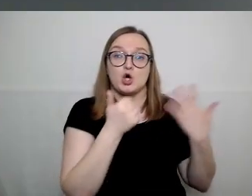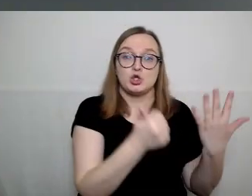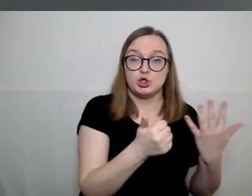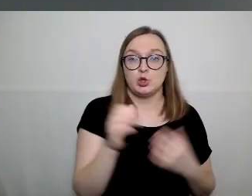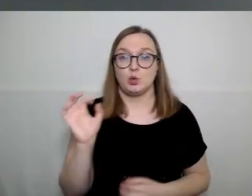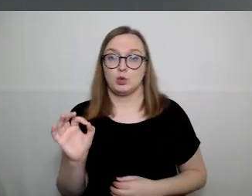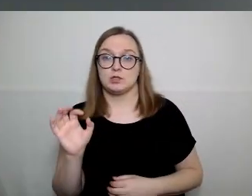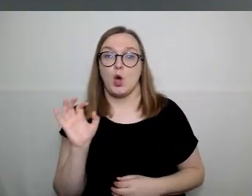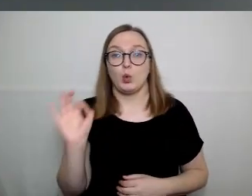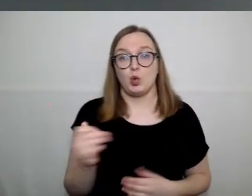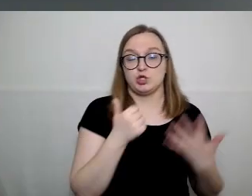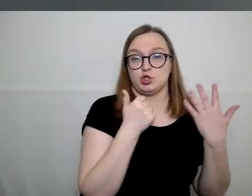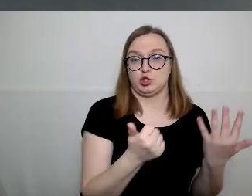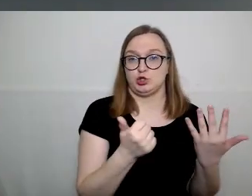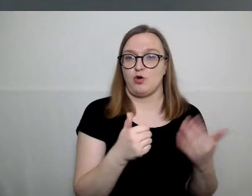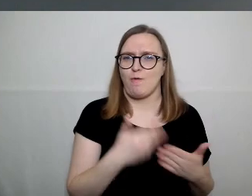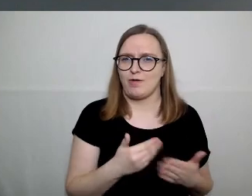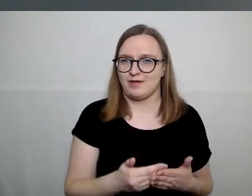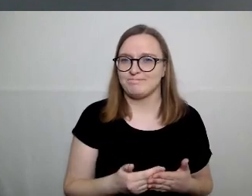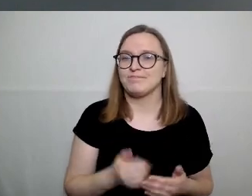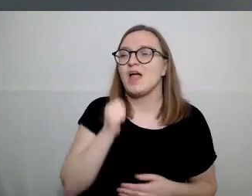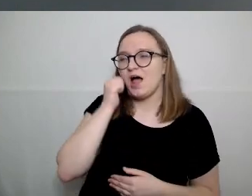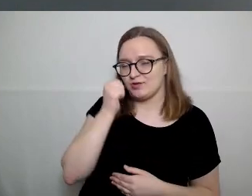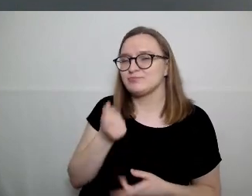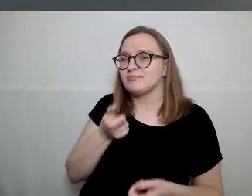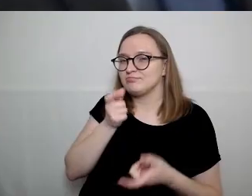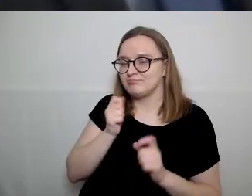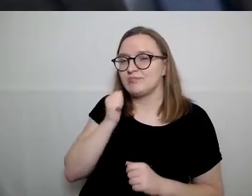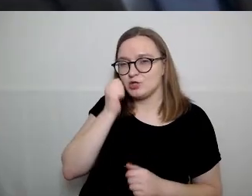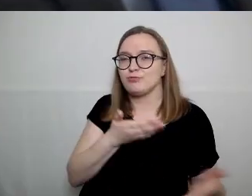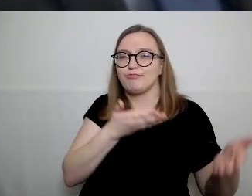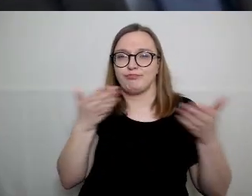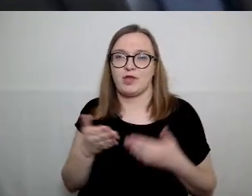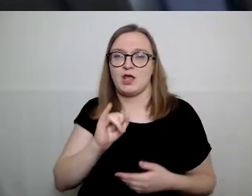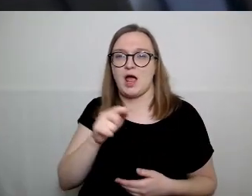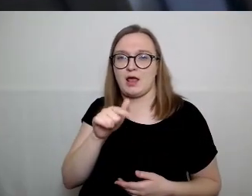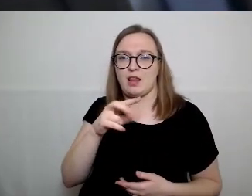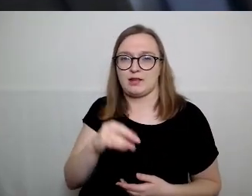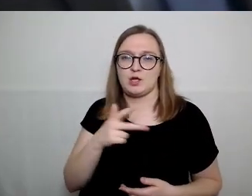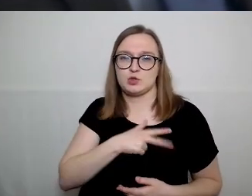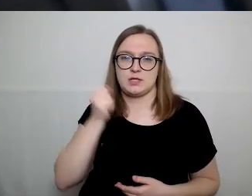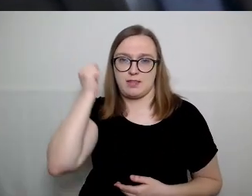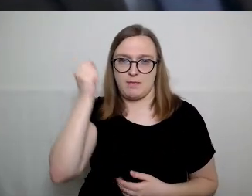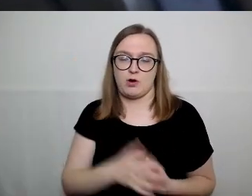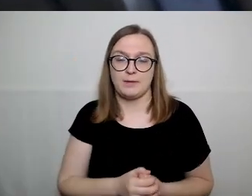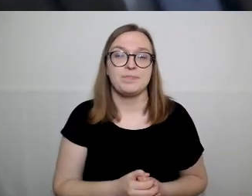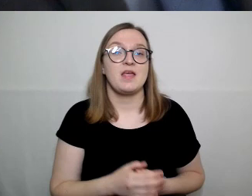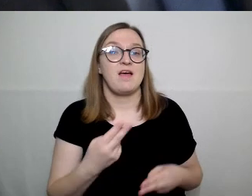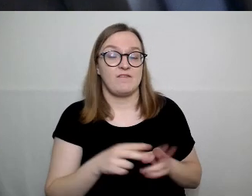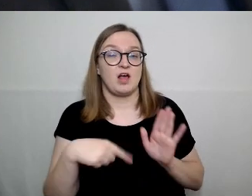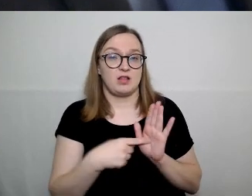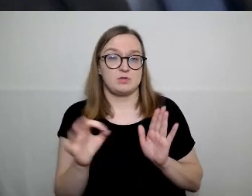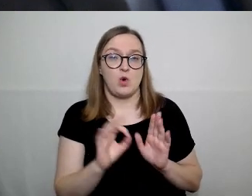aiški, Raminta Jakelaitinė, Socialdemokratų partija. Taigi, kadangi klausimas apie būtent savivaldybės